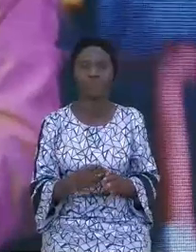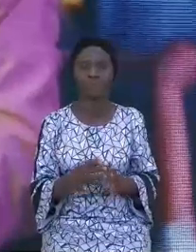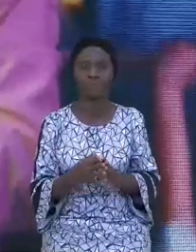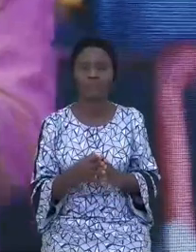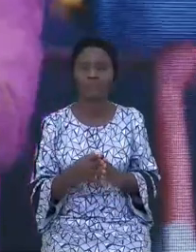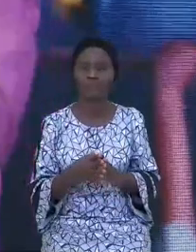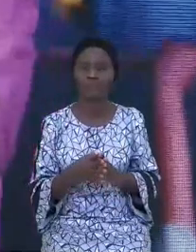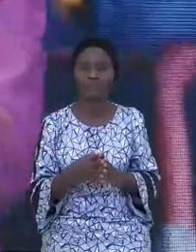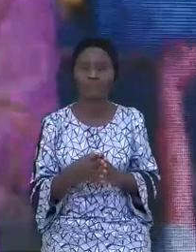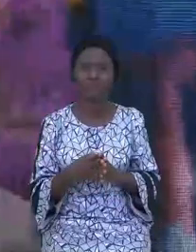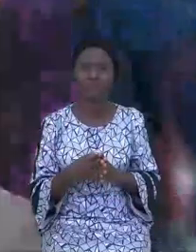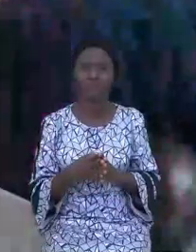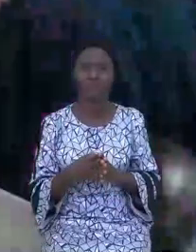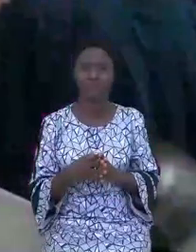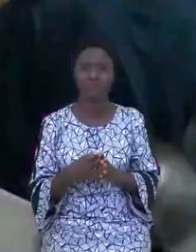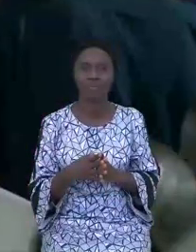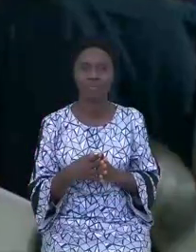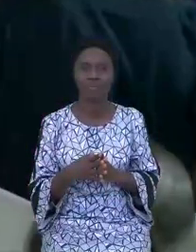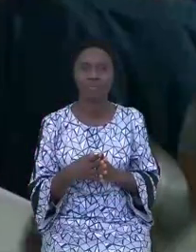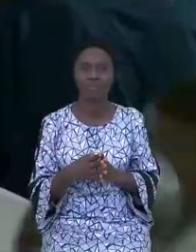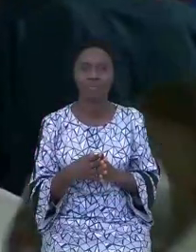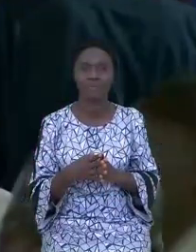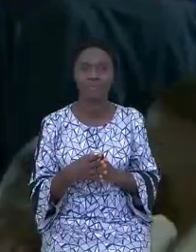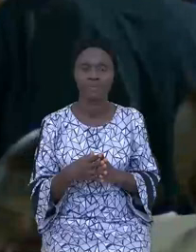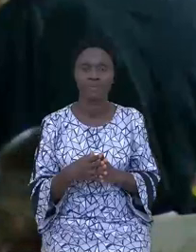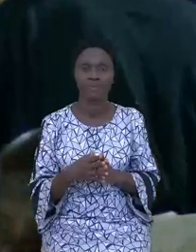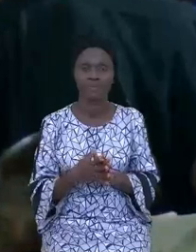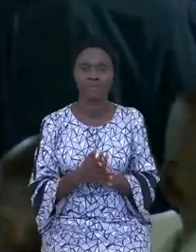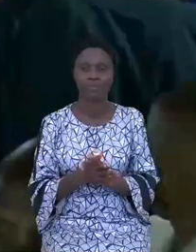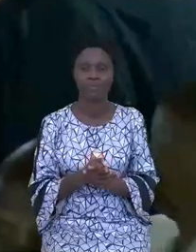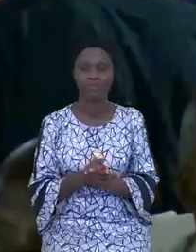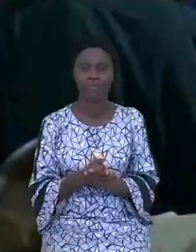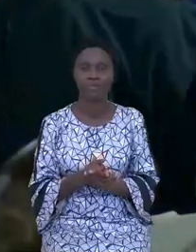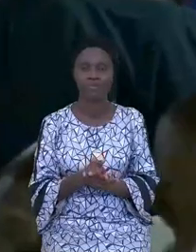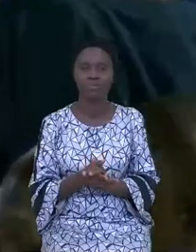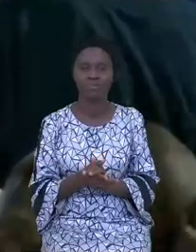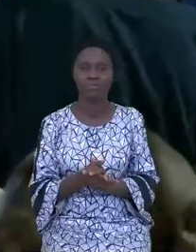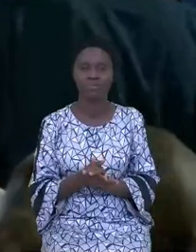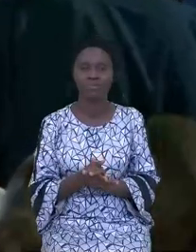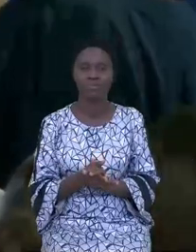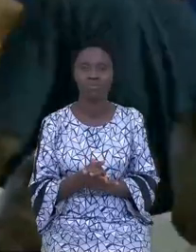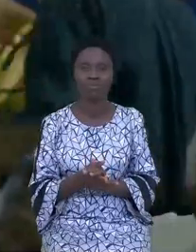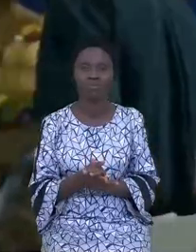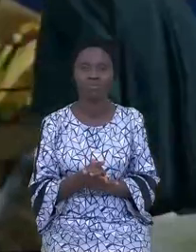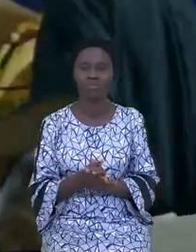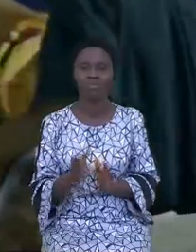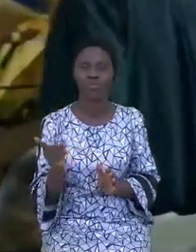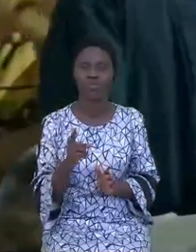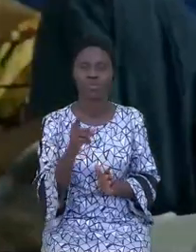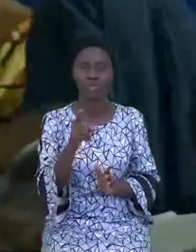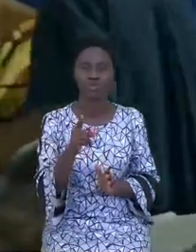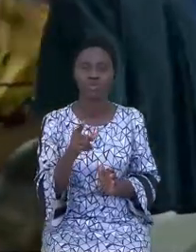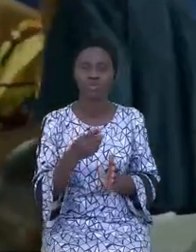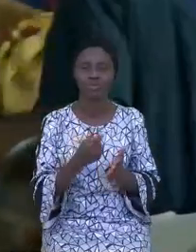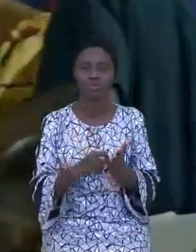donnez tous ces détails. Donc, occupons-nous rapidement, partout où nous sommes, sur nos champs de croisade, de ceux-là qui